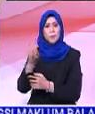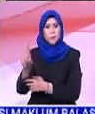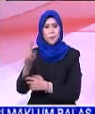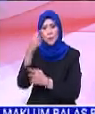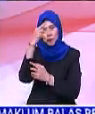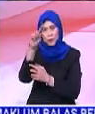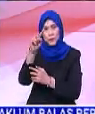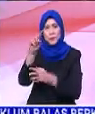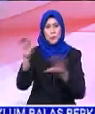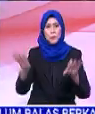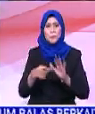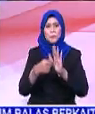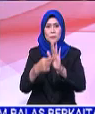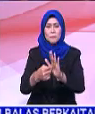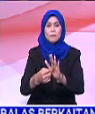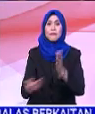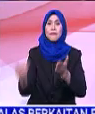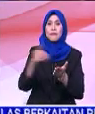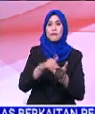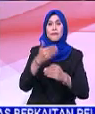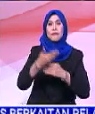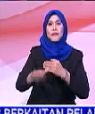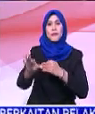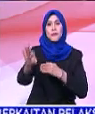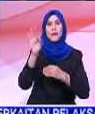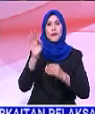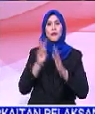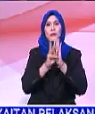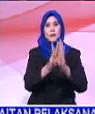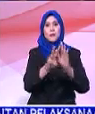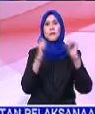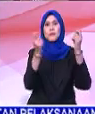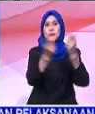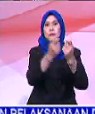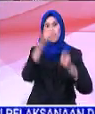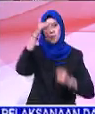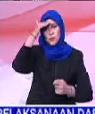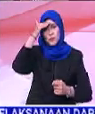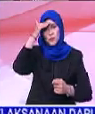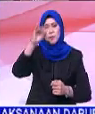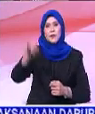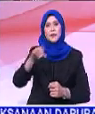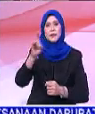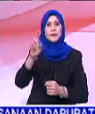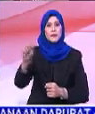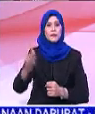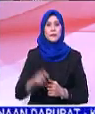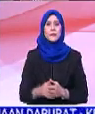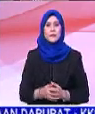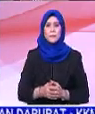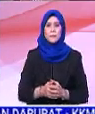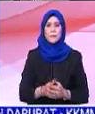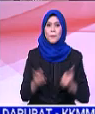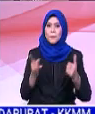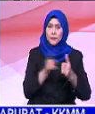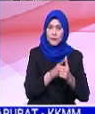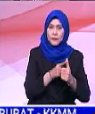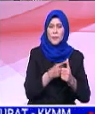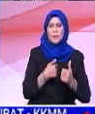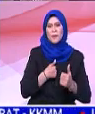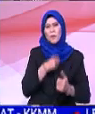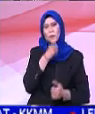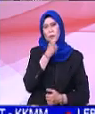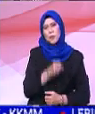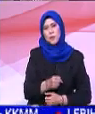sebagai platform untuk membuat tampilan smule selepas dipilih mewakili pasukan jodoh takzim jdt pedal memiliki tabu